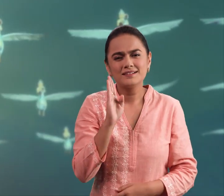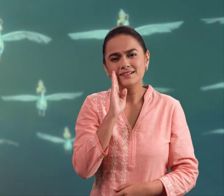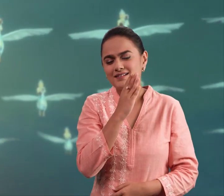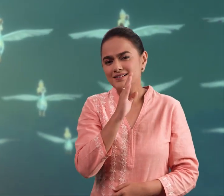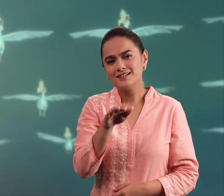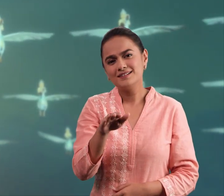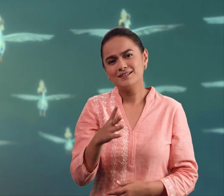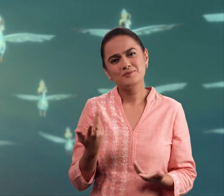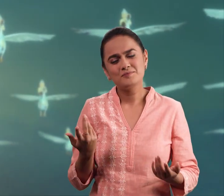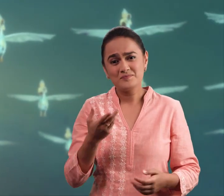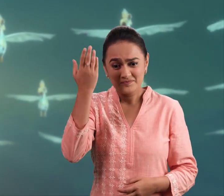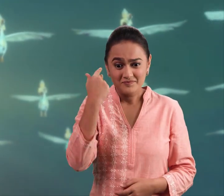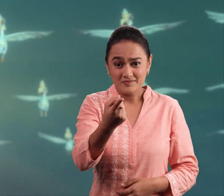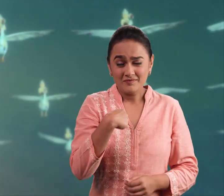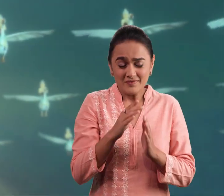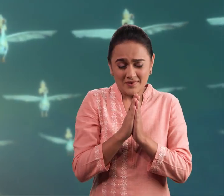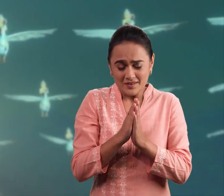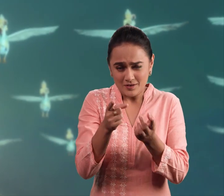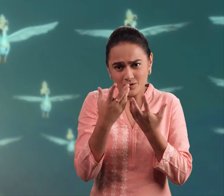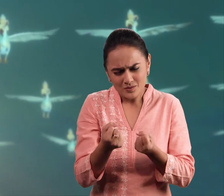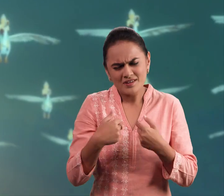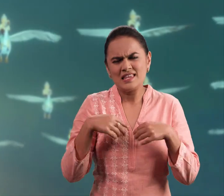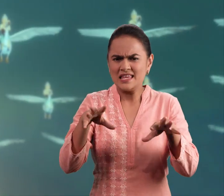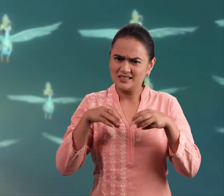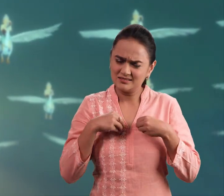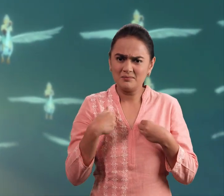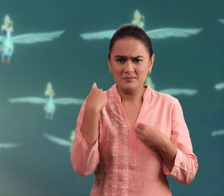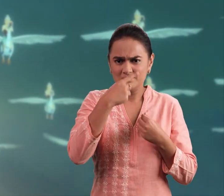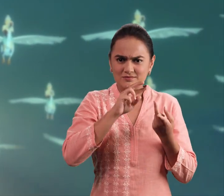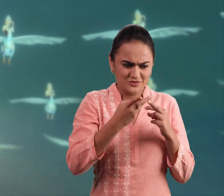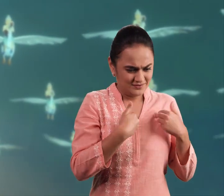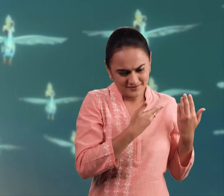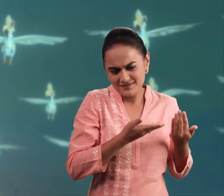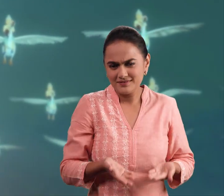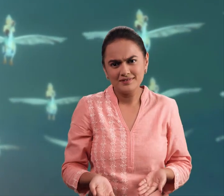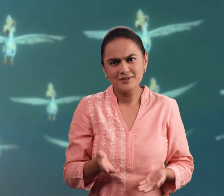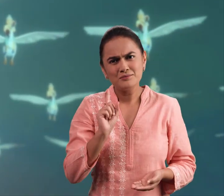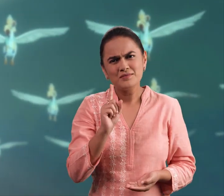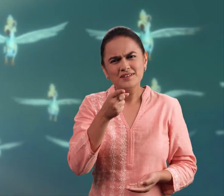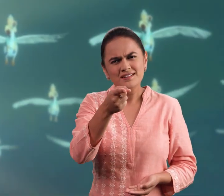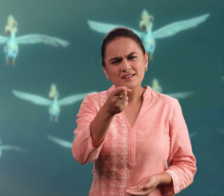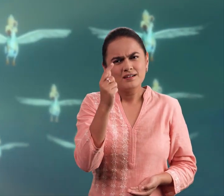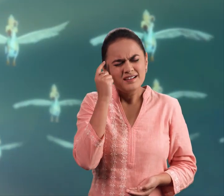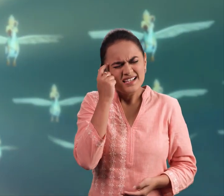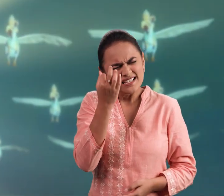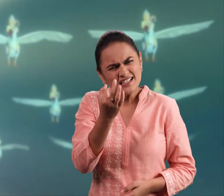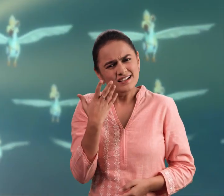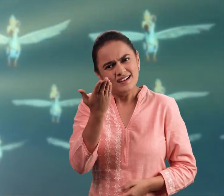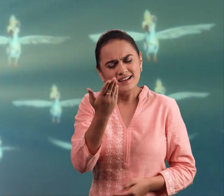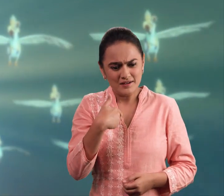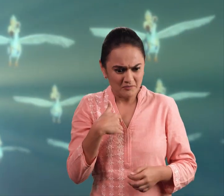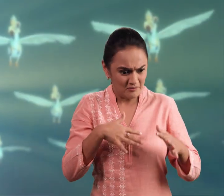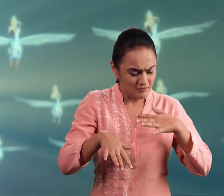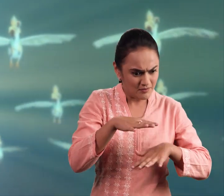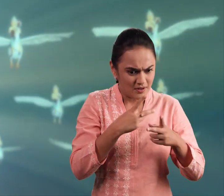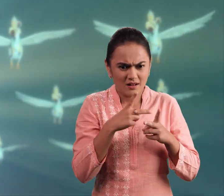चतुर्मुखी ब्रह्मा, मैंने तुम्हारी प्रार्थना स्वीकार की और यहाँ अवतरित हुआ, किंतु तुम जैसा महाज्ञानी भी इस